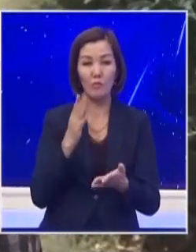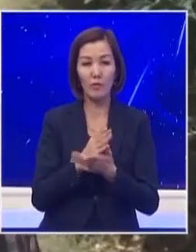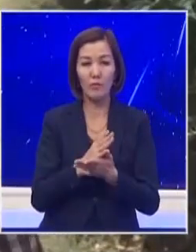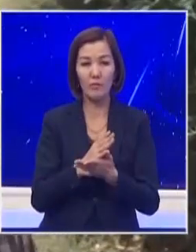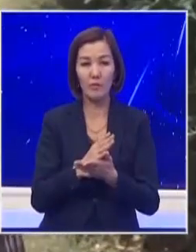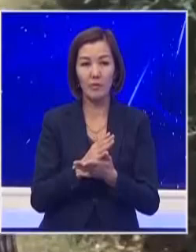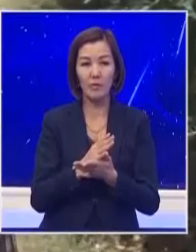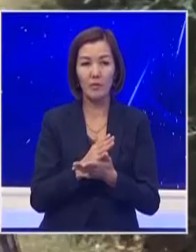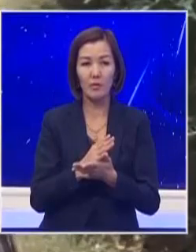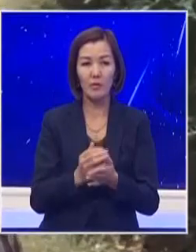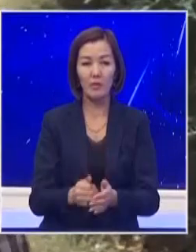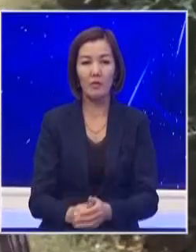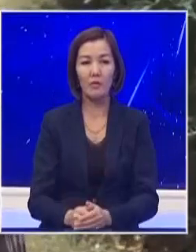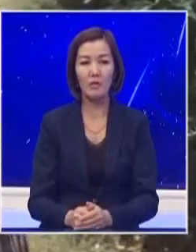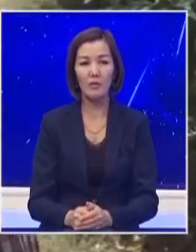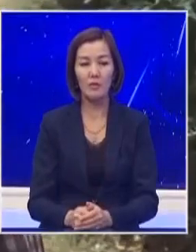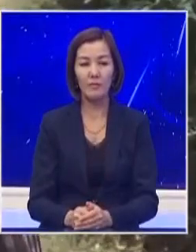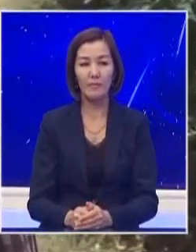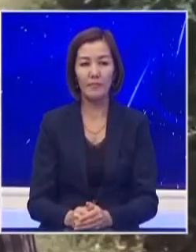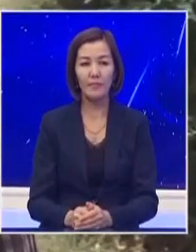экономмен жұмсауымыз керек қой көбінеке.